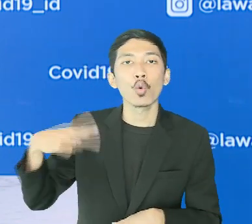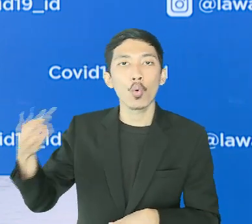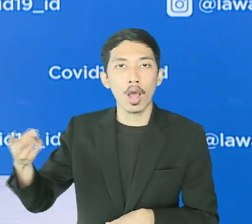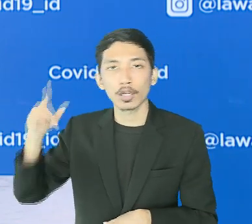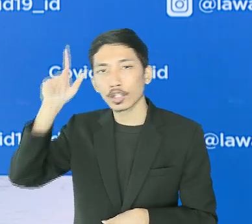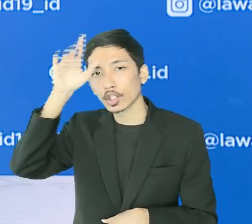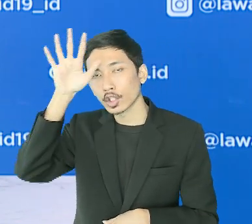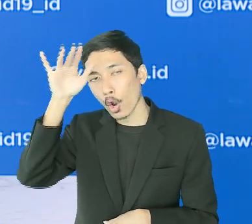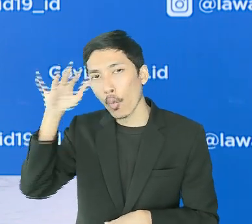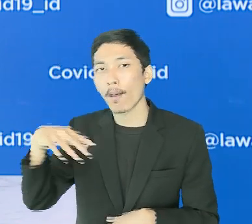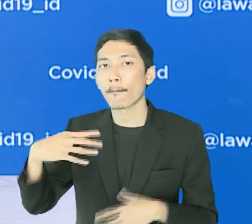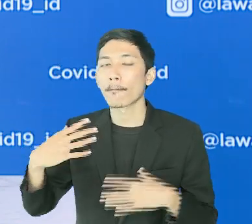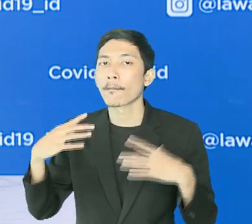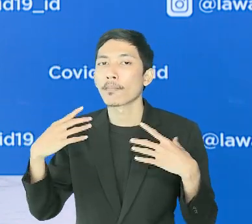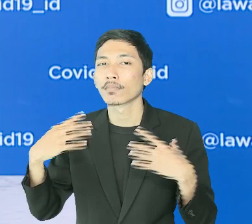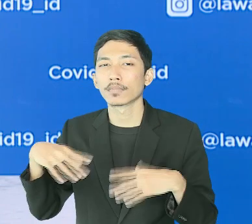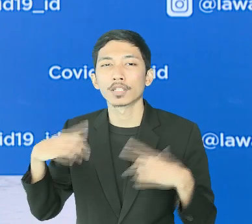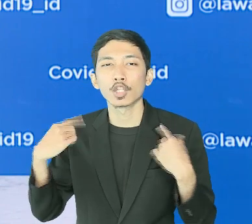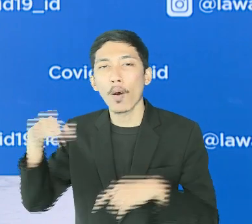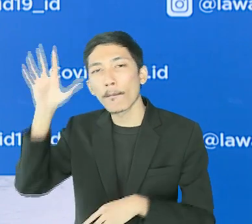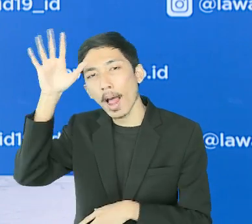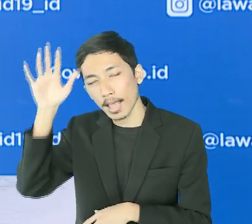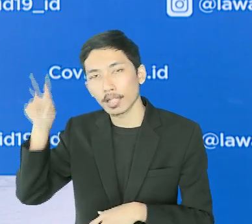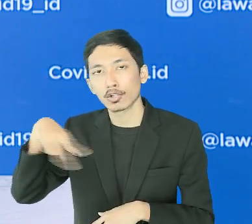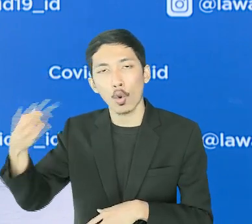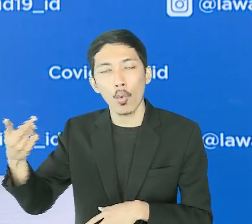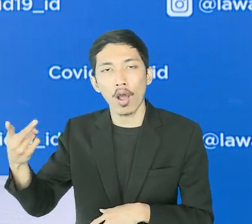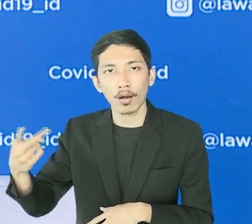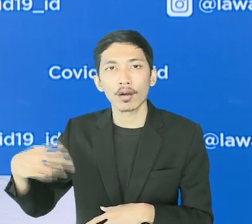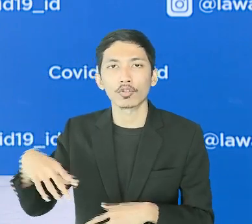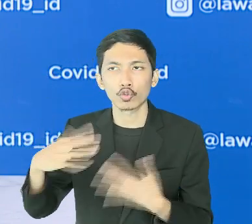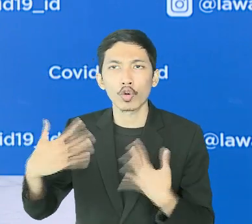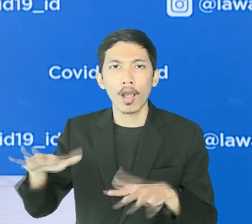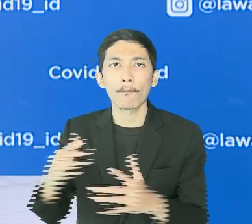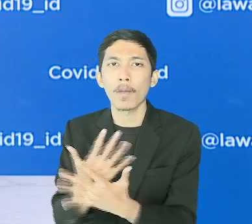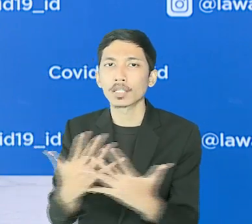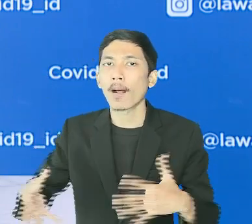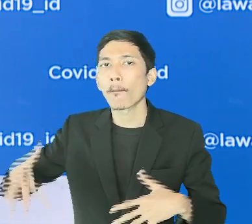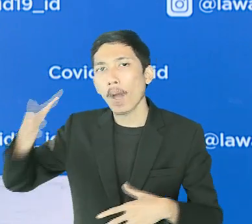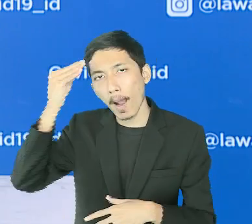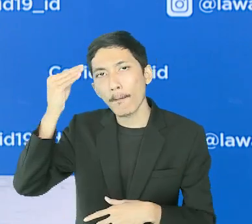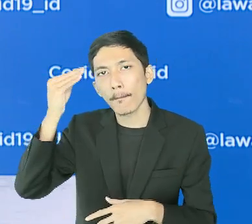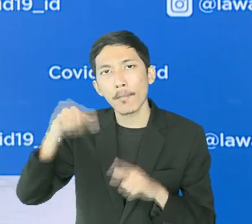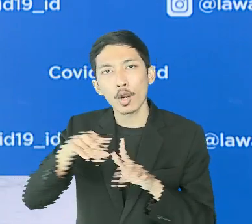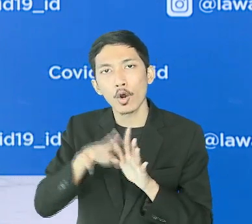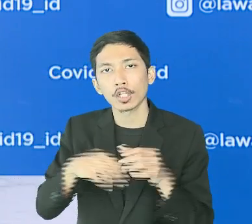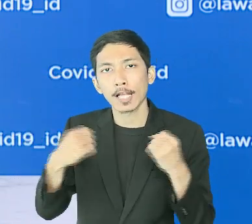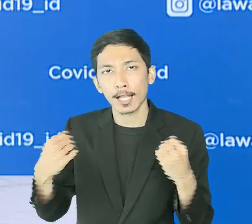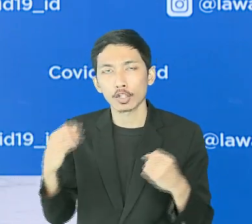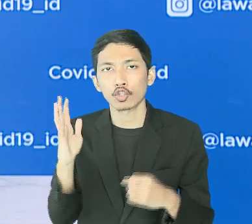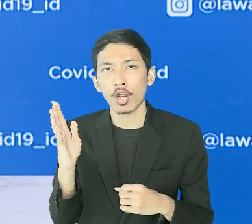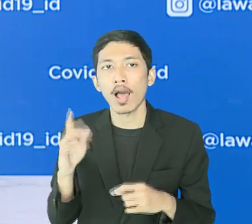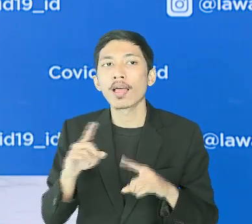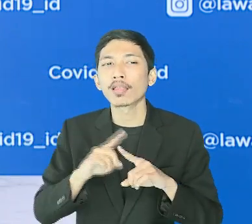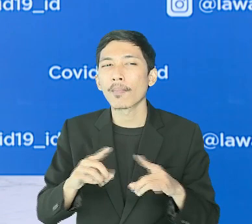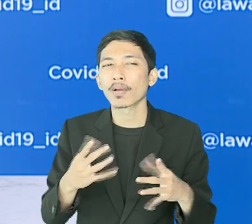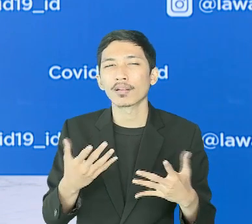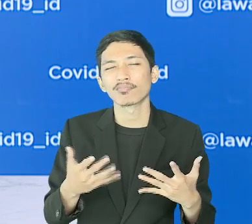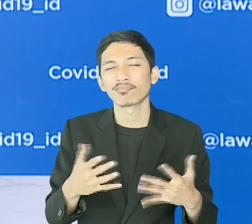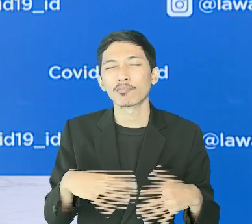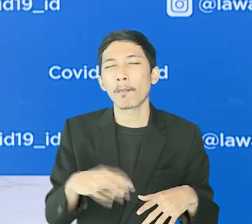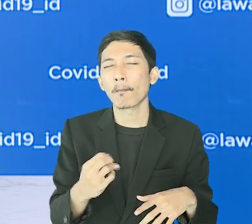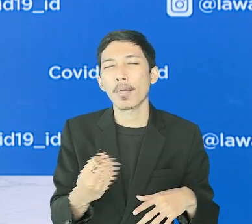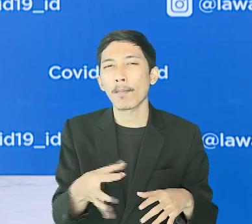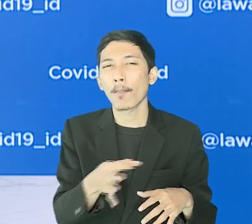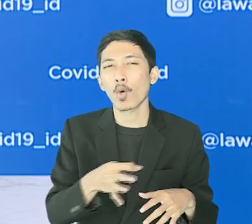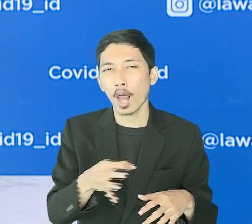tingkat kepatuhan per kabupaten kota mayoritas sudah cukup tinggi, walau masih terdapat keberagaman di tiap